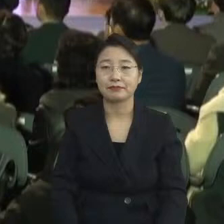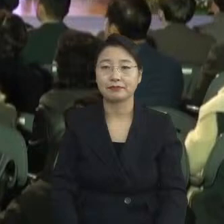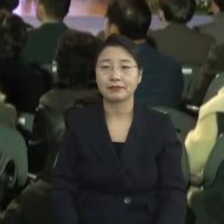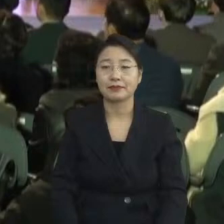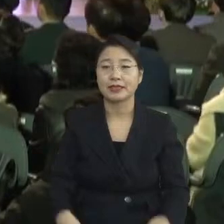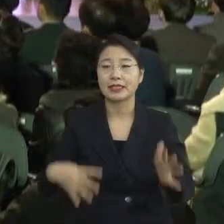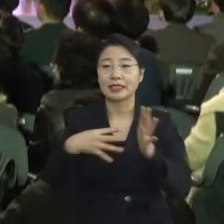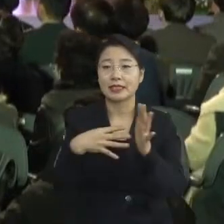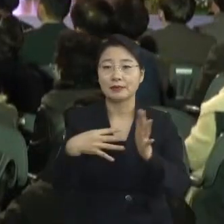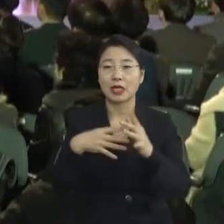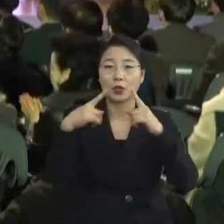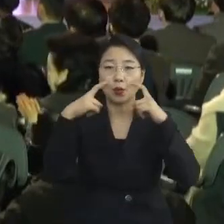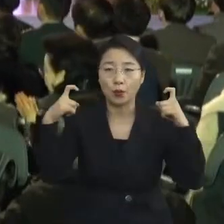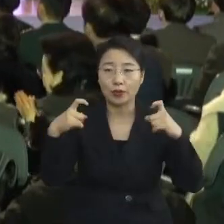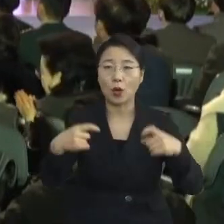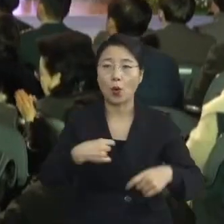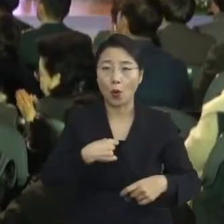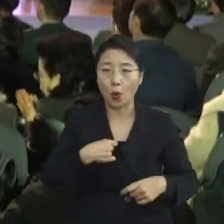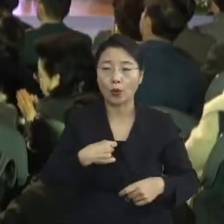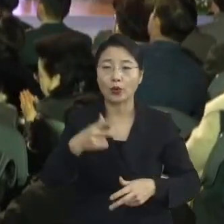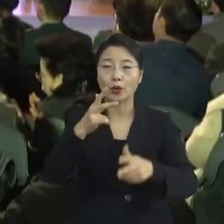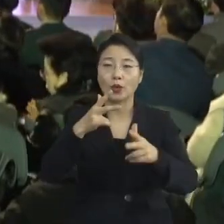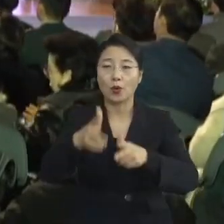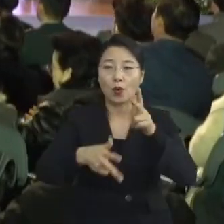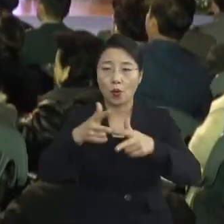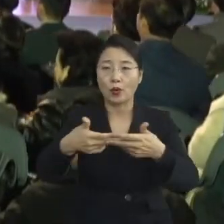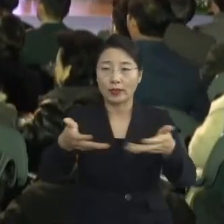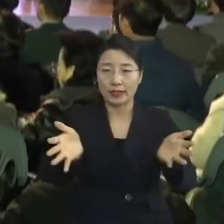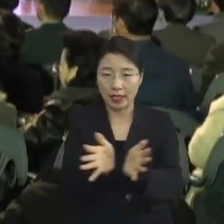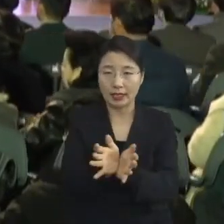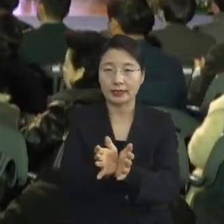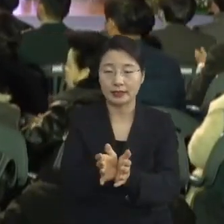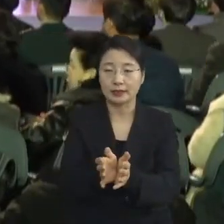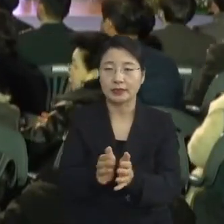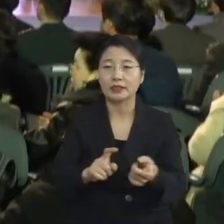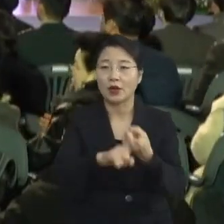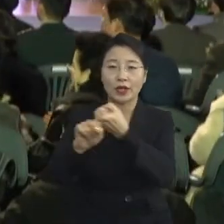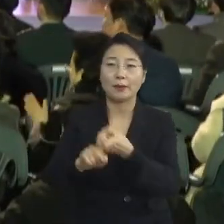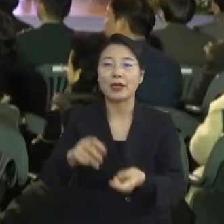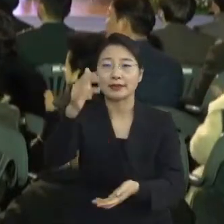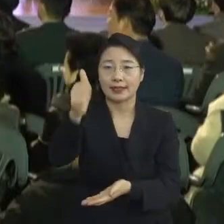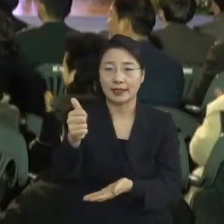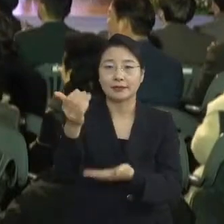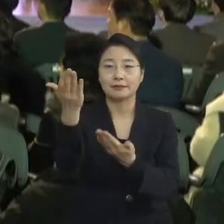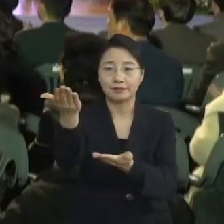사단법인 동대문구 의류봉제산업연합회 이순기 회장님 참석하셨습니다.